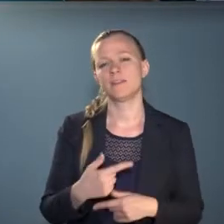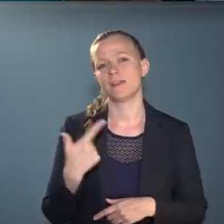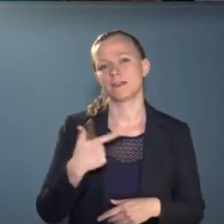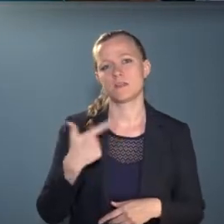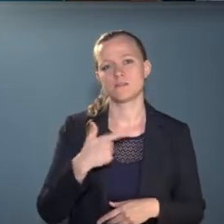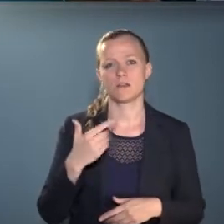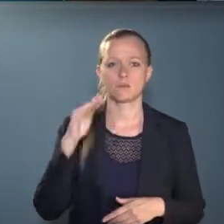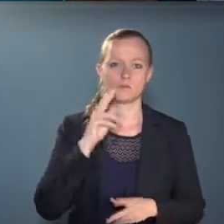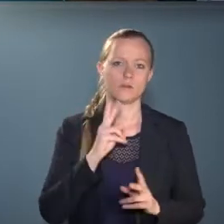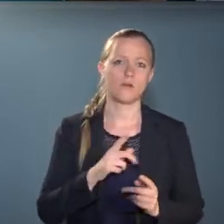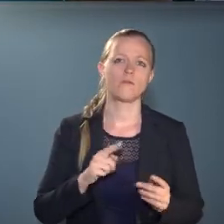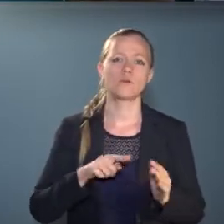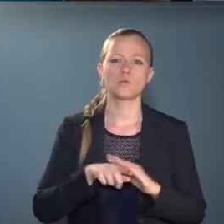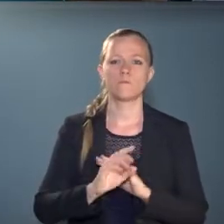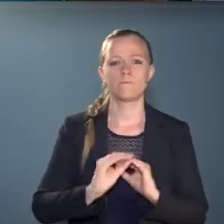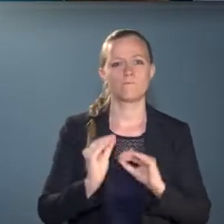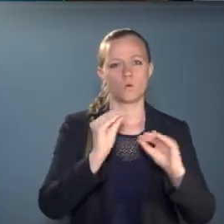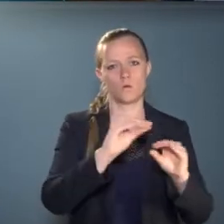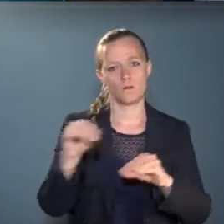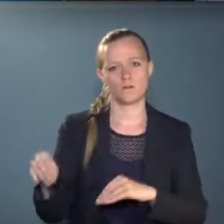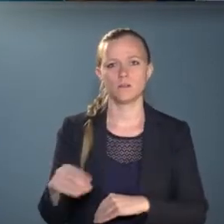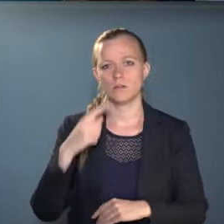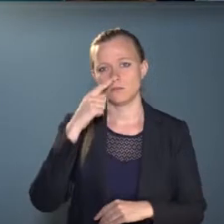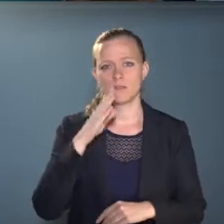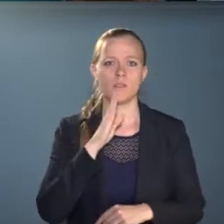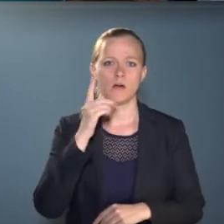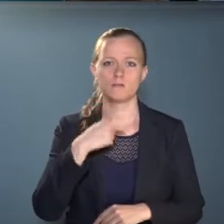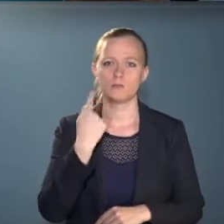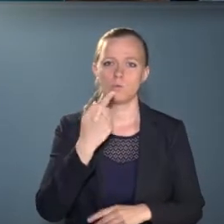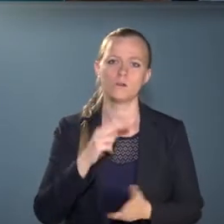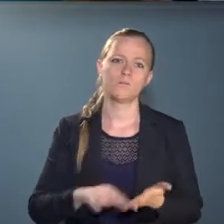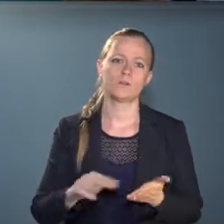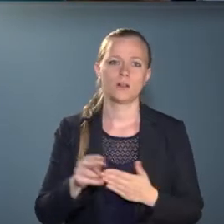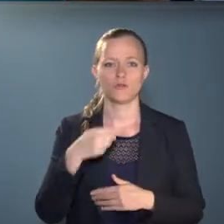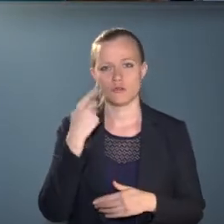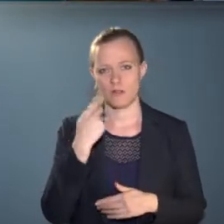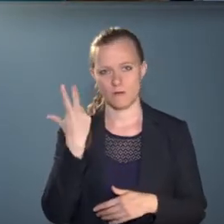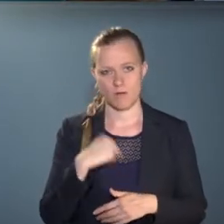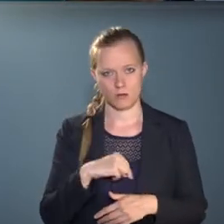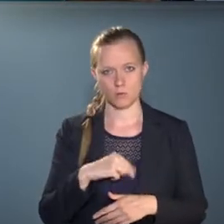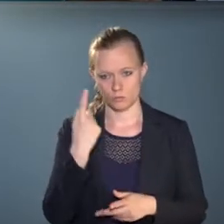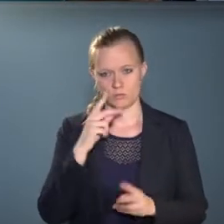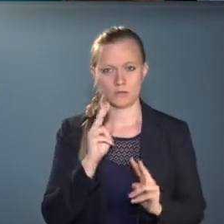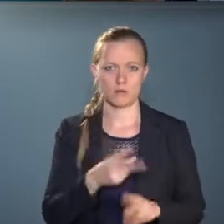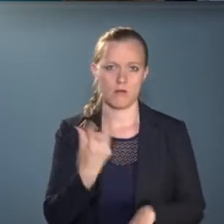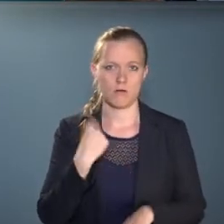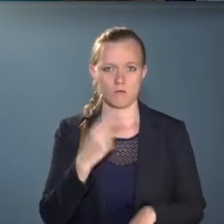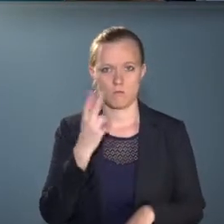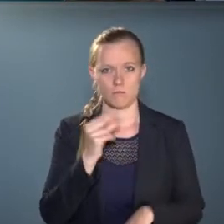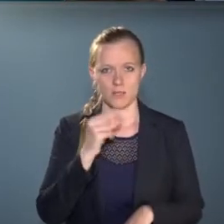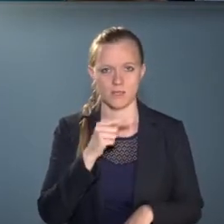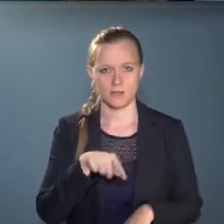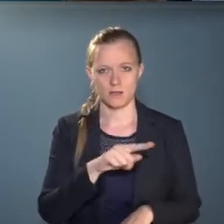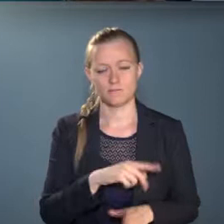missziókban, ahol nyilván a NATO hivatalos nyelve lévén az angol, tudniuk kell angolul beszélni.